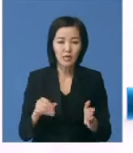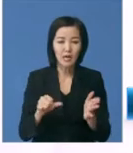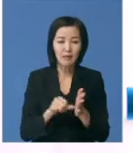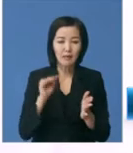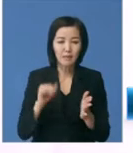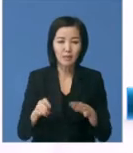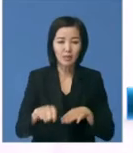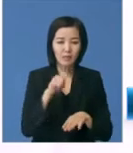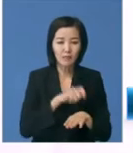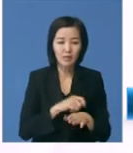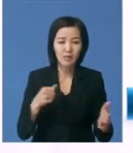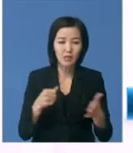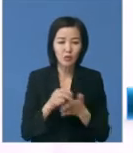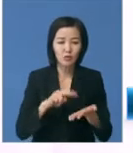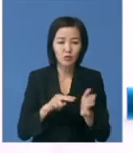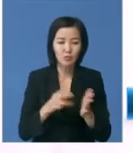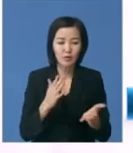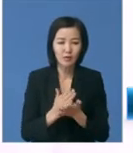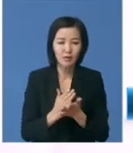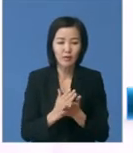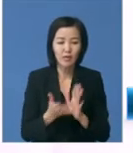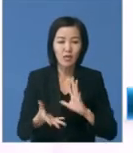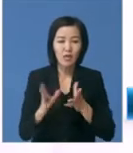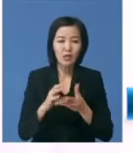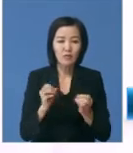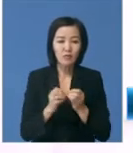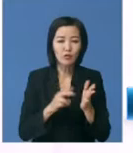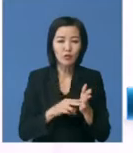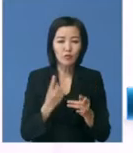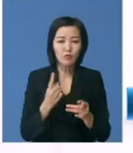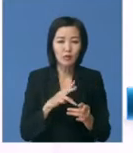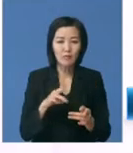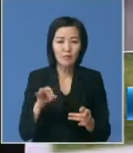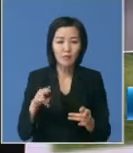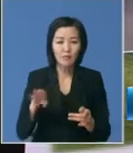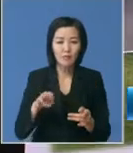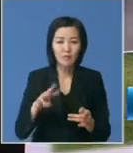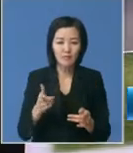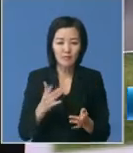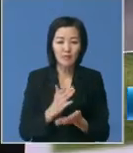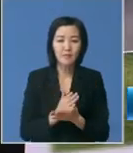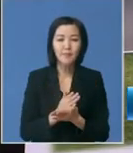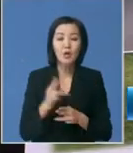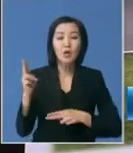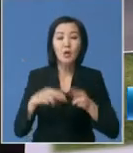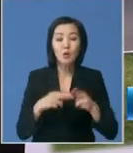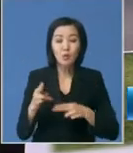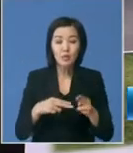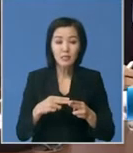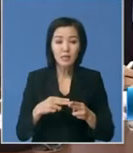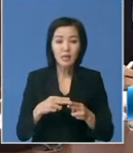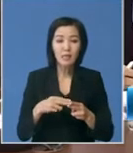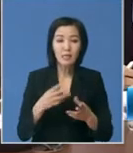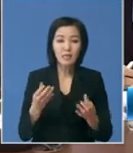жеткізу жоспарланып отыр. Жалпы болжамды құрылыс ауқымы 17,1 миллиард теңгені құрайды. Құрылыстың әңгімесін әрмен қарай